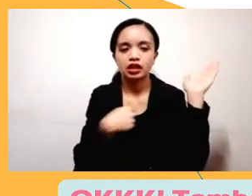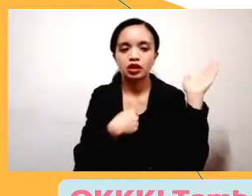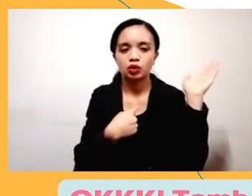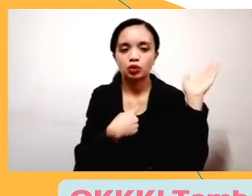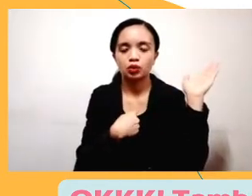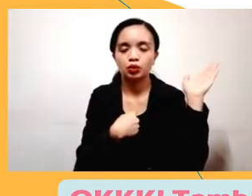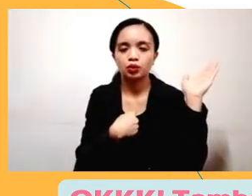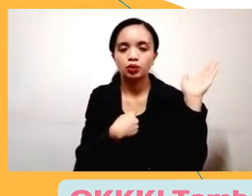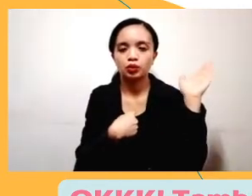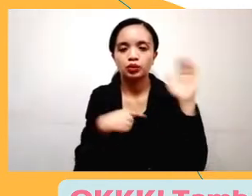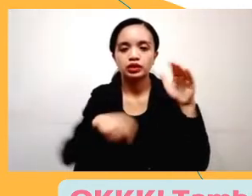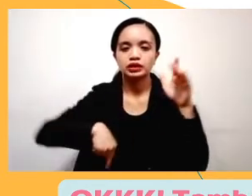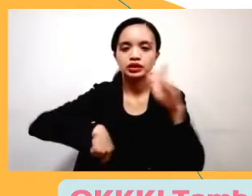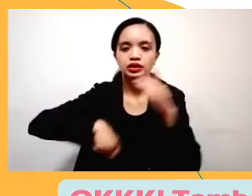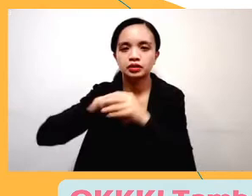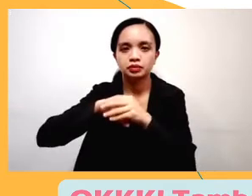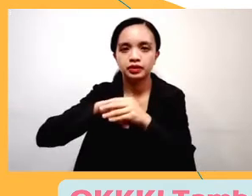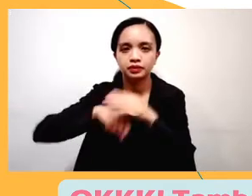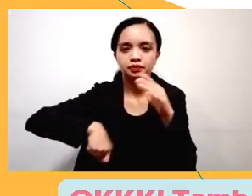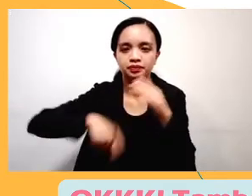Sipa. Ako.